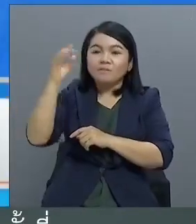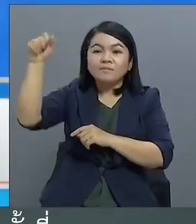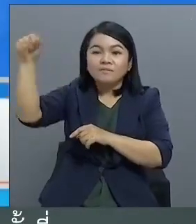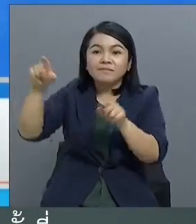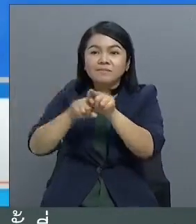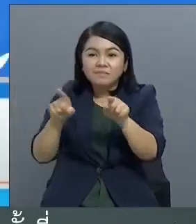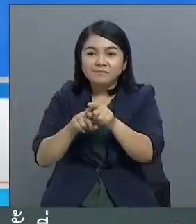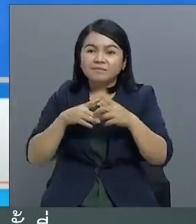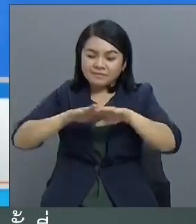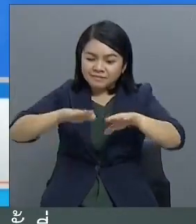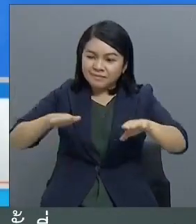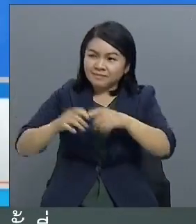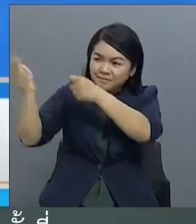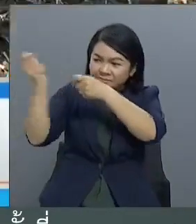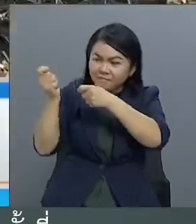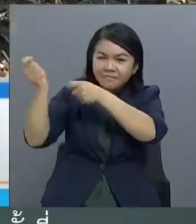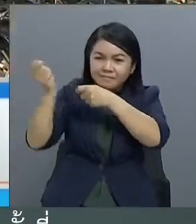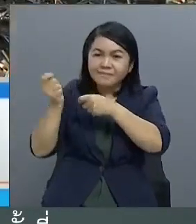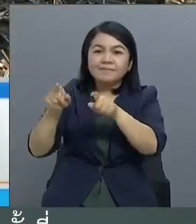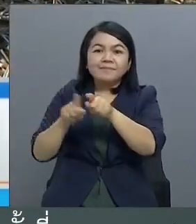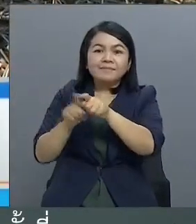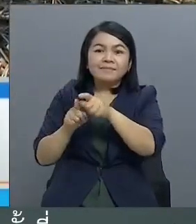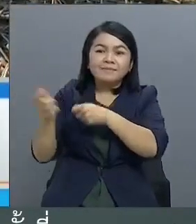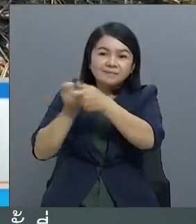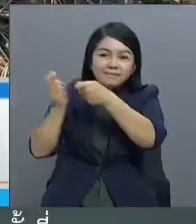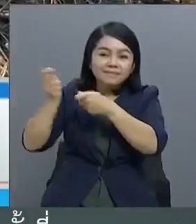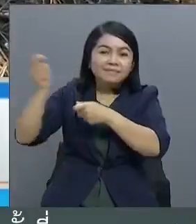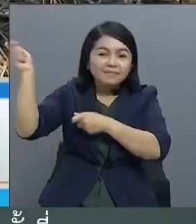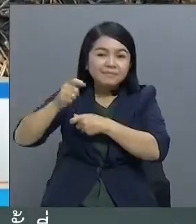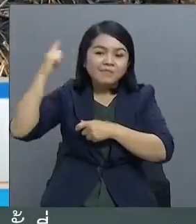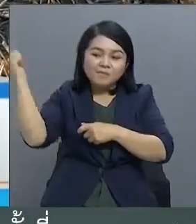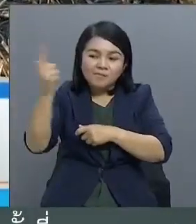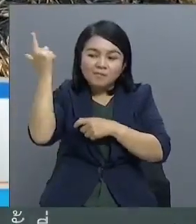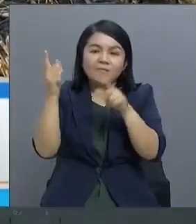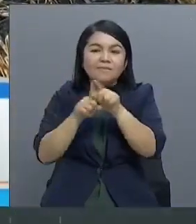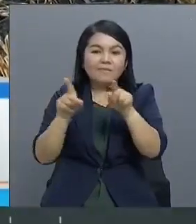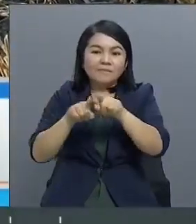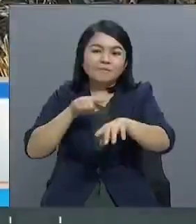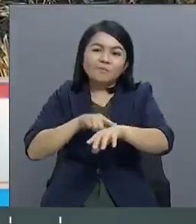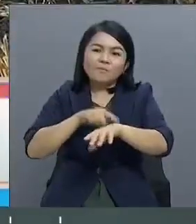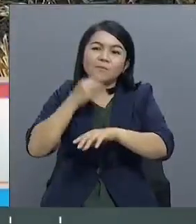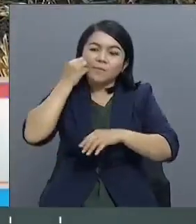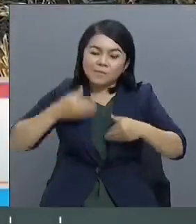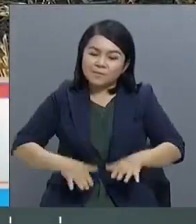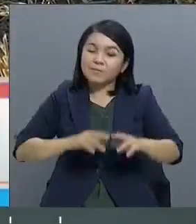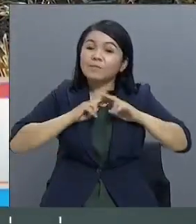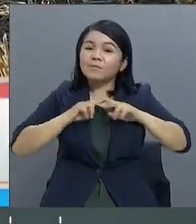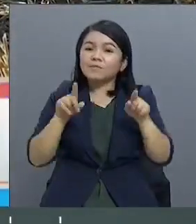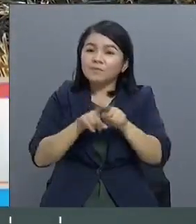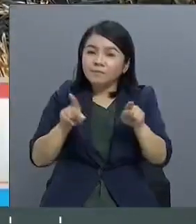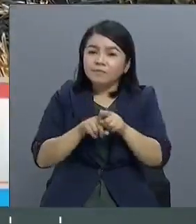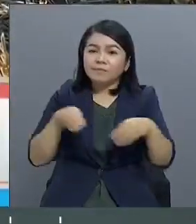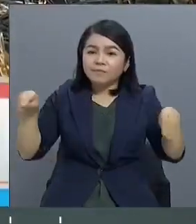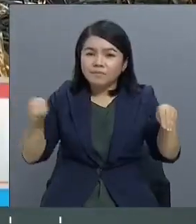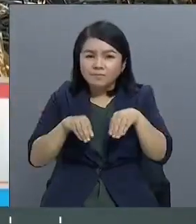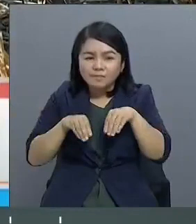วิ่งว่าวตั้งแต่เด็กเหมือนกันก็จะรู้เลยฤดูกาลอย่างบ้านผมเนี่ยจะมีลมที่เล่นได้2ช่วงเวลานะช่วงแรกคือช่วงปลายฝนต้นหน